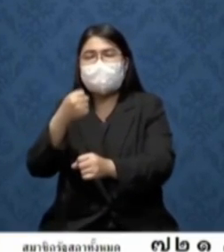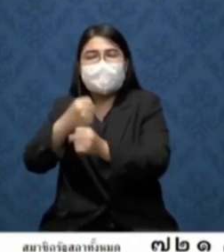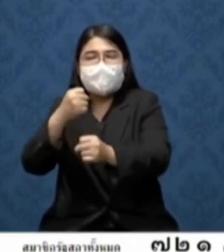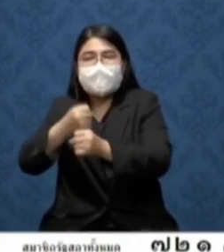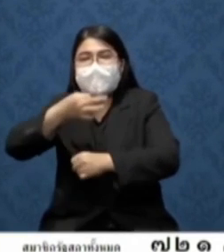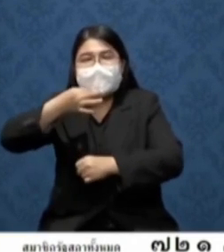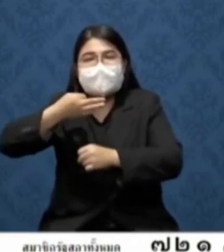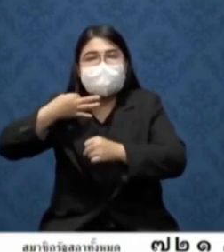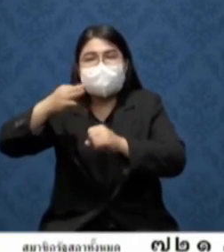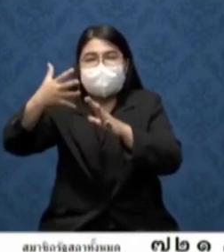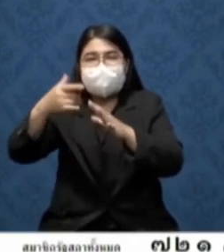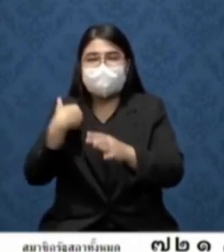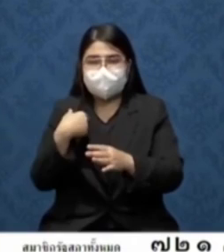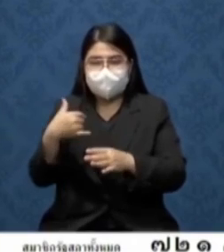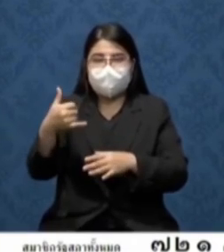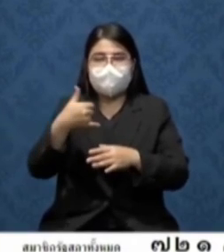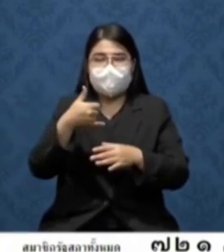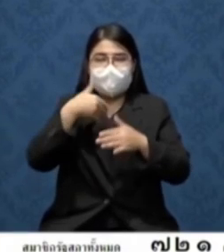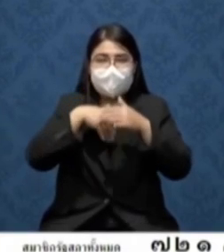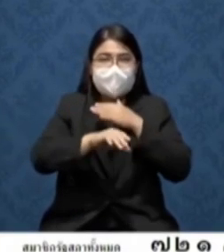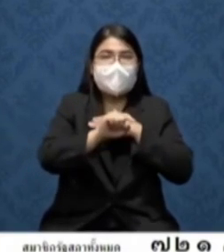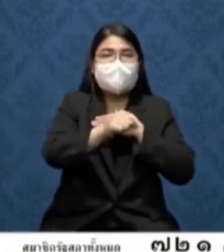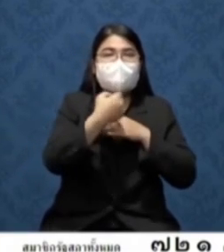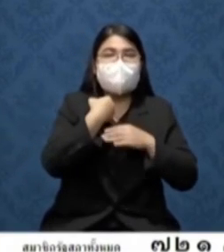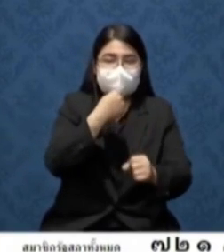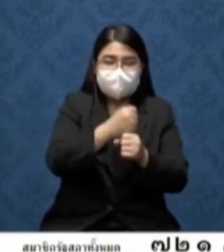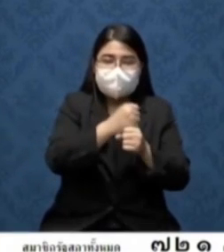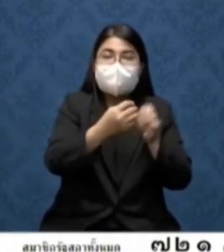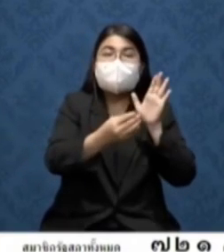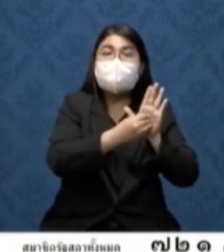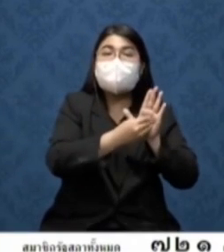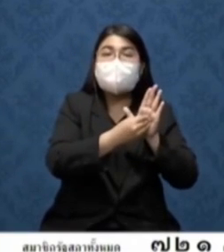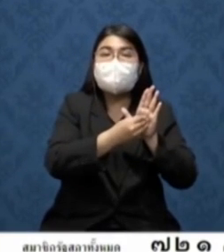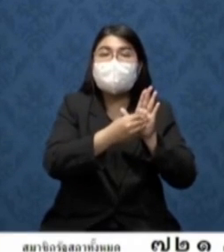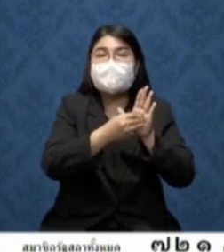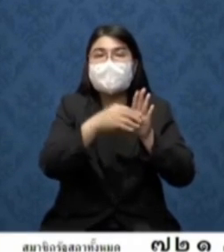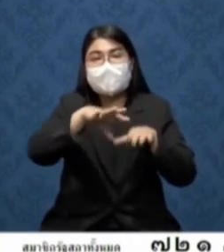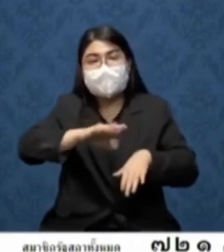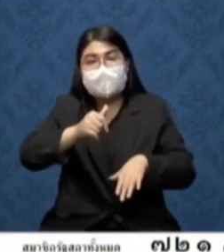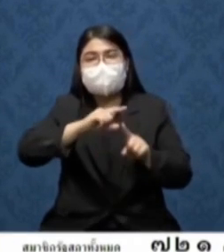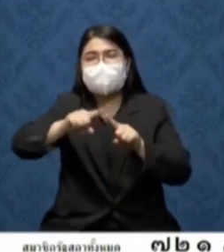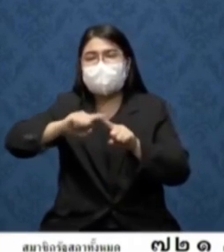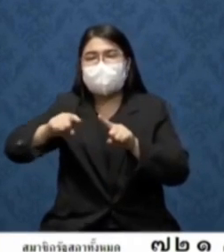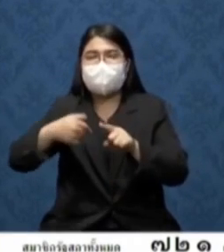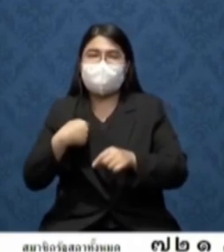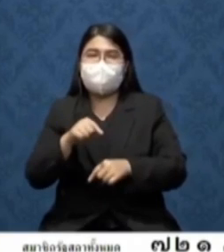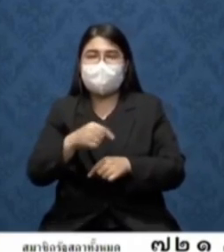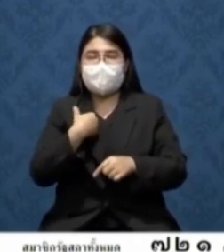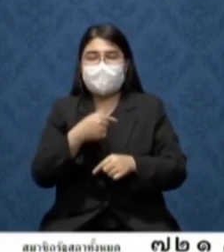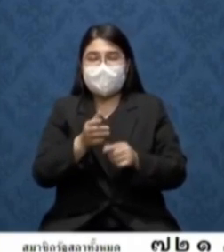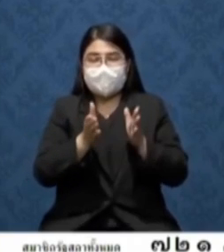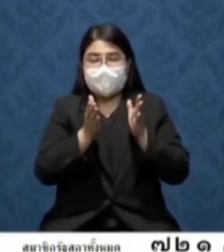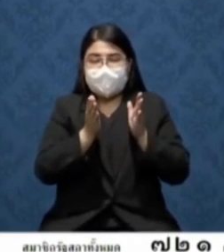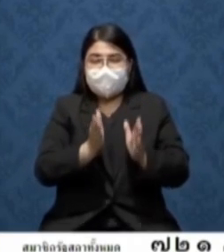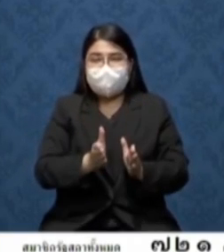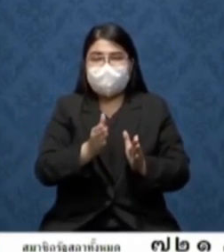างานออกมาหาโอกาสในเมืองใหญ่การแย่งชิงทรัพยากรระหว่างกลุ่มทุนกับชาวบ้านโครง